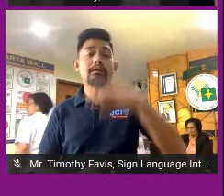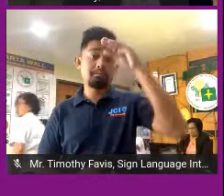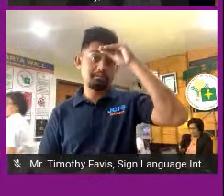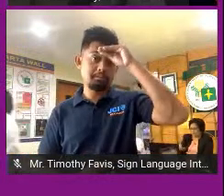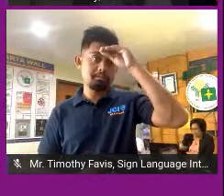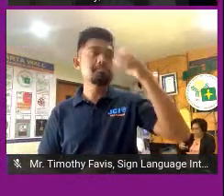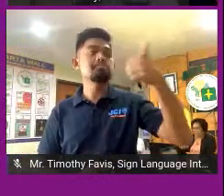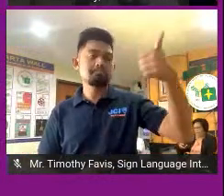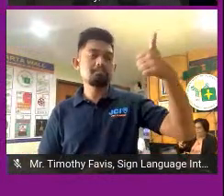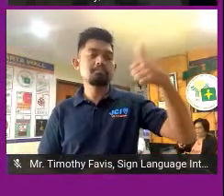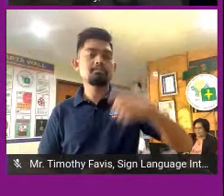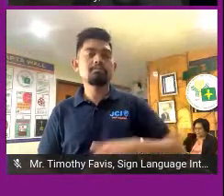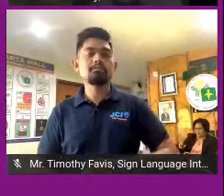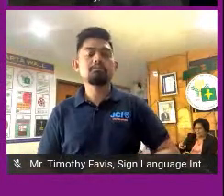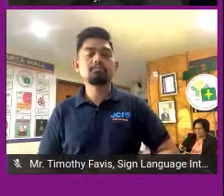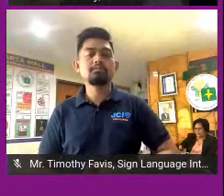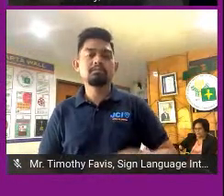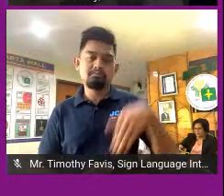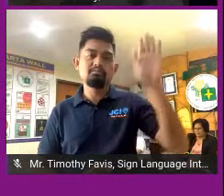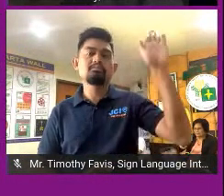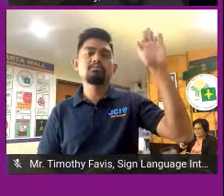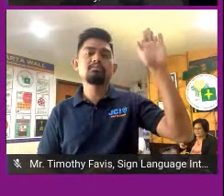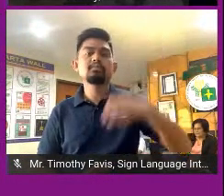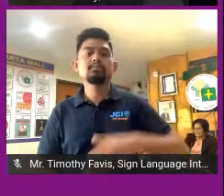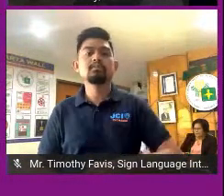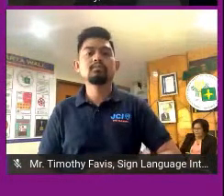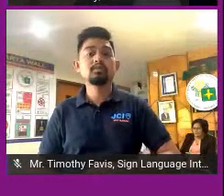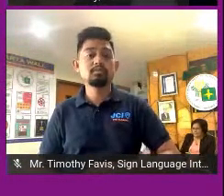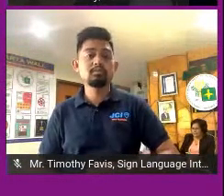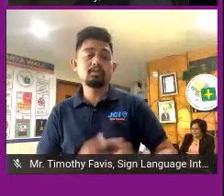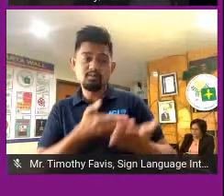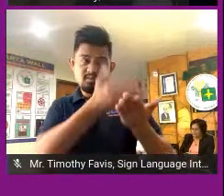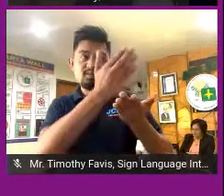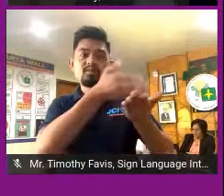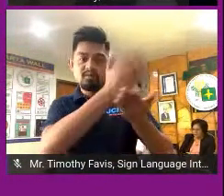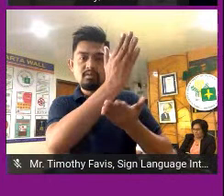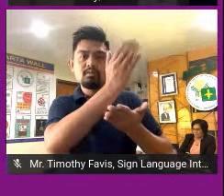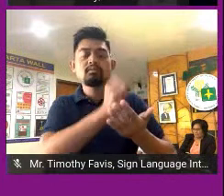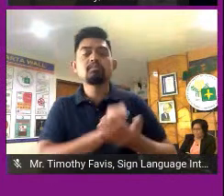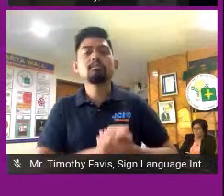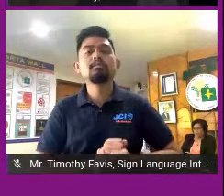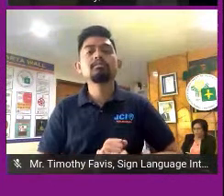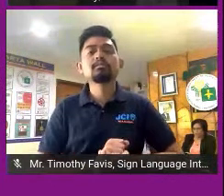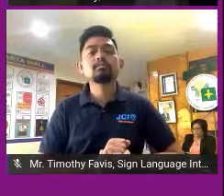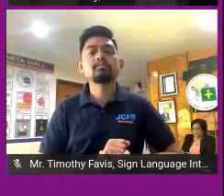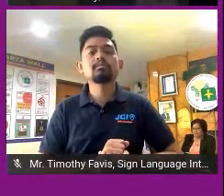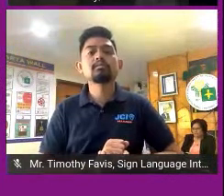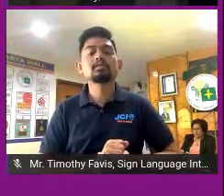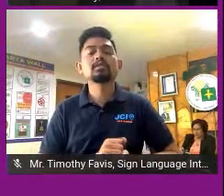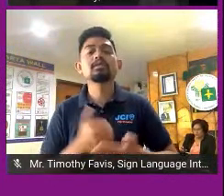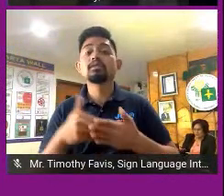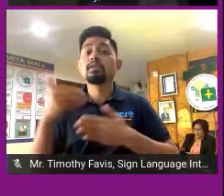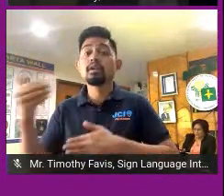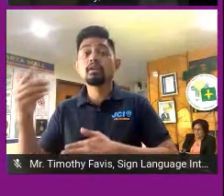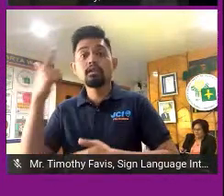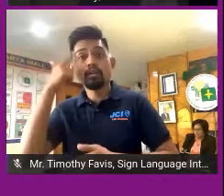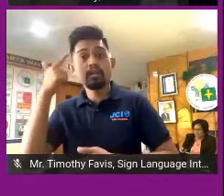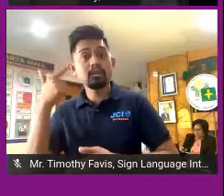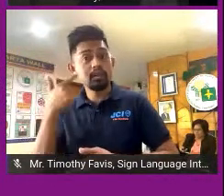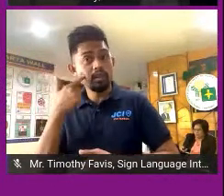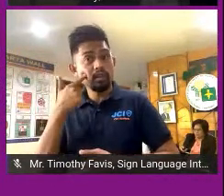Ano po? Yan yung mga ano natin, practice natin noon. Gender division of labor leads to women's